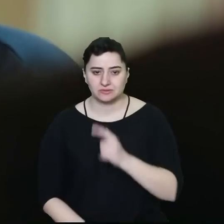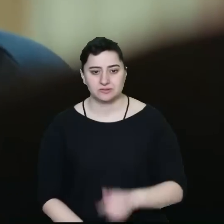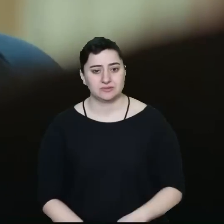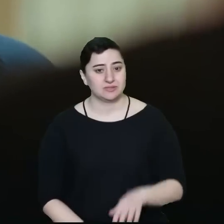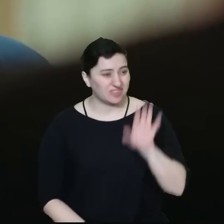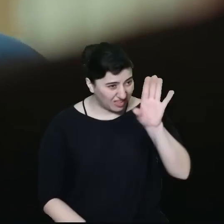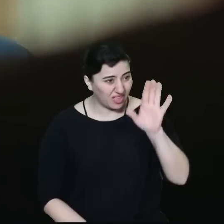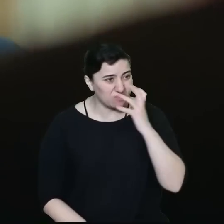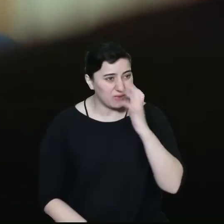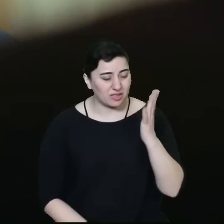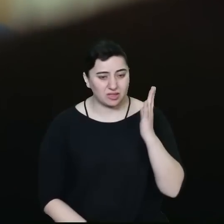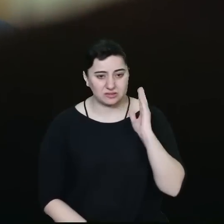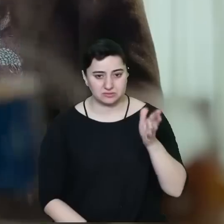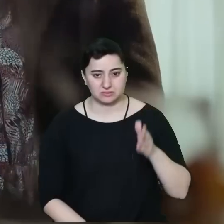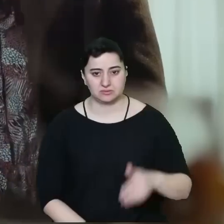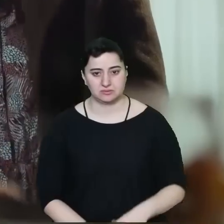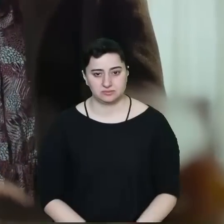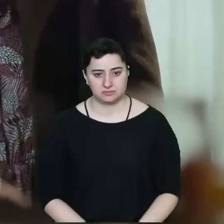He patladın, he patladın.